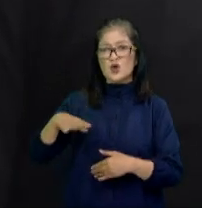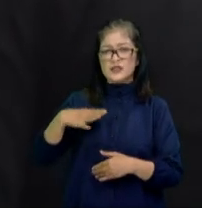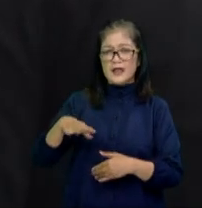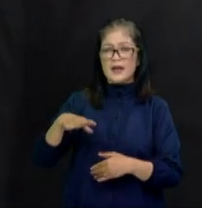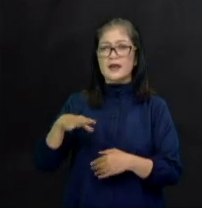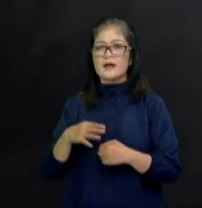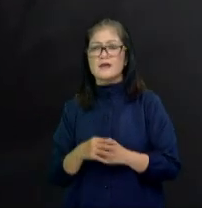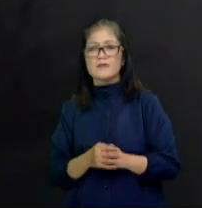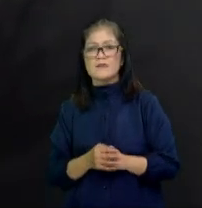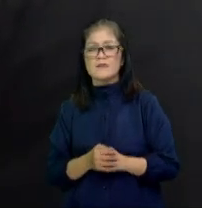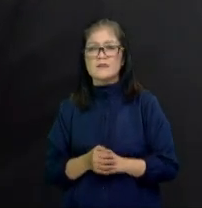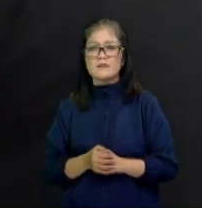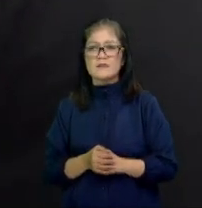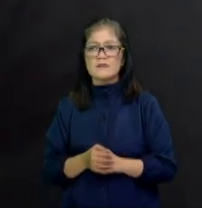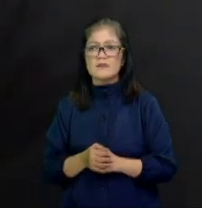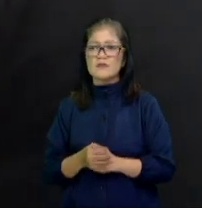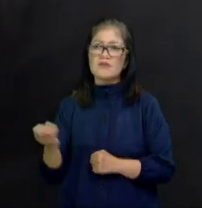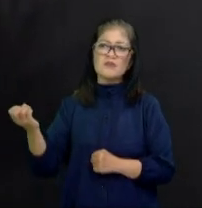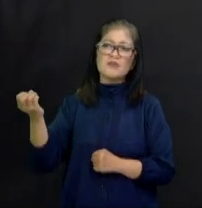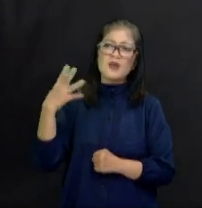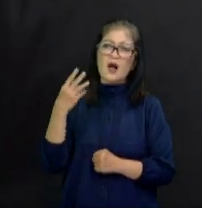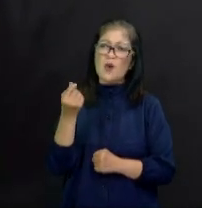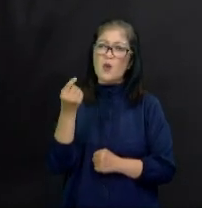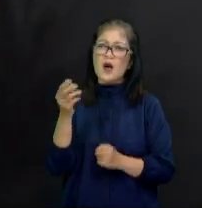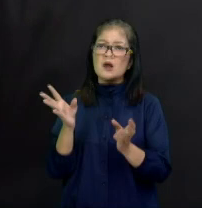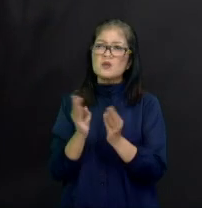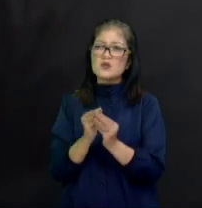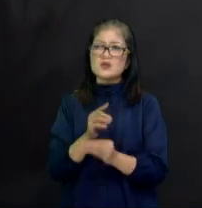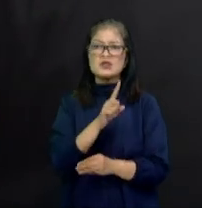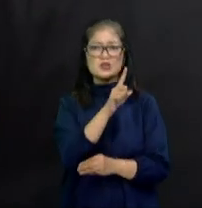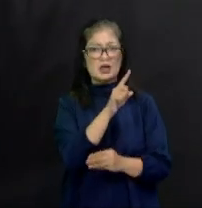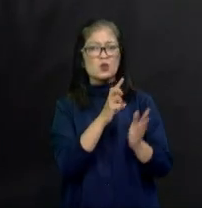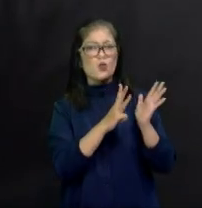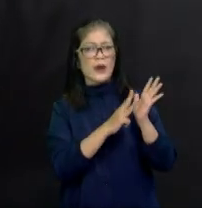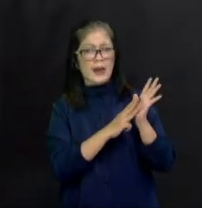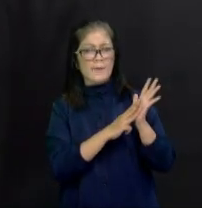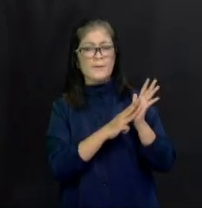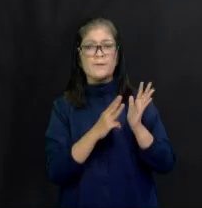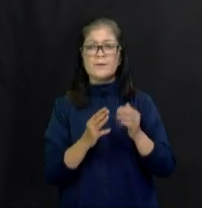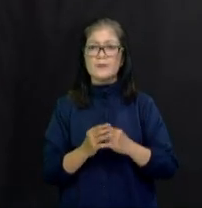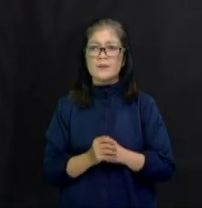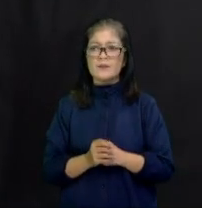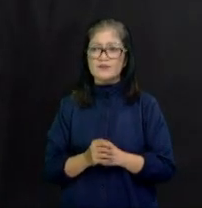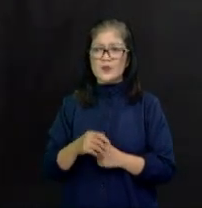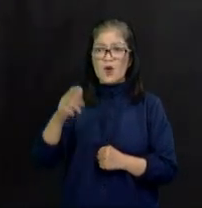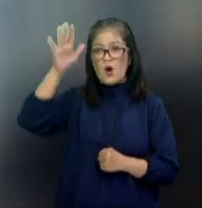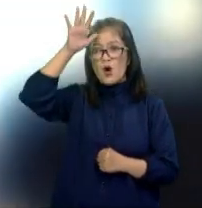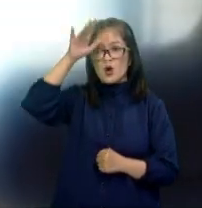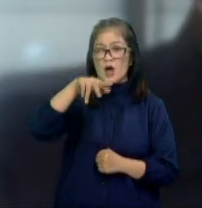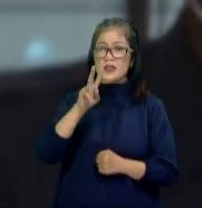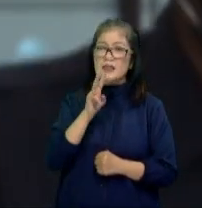Enggak masuk. Sudah berapa uang yang kamu dapat? Kurang lebih 1 miliar. Sudah berapa orang yang kamu itu?